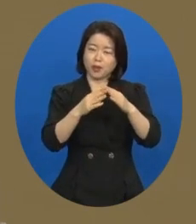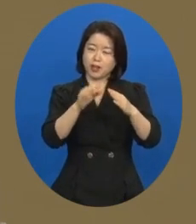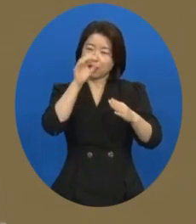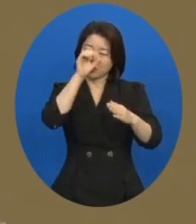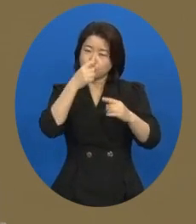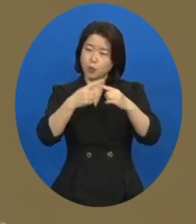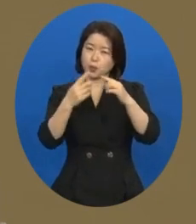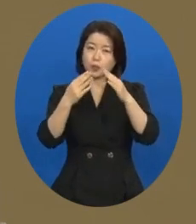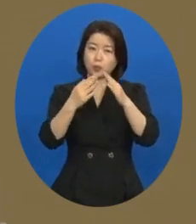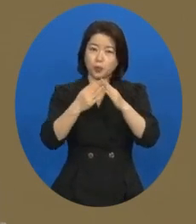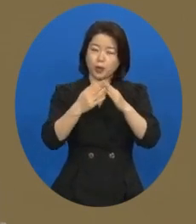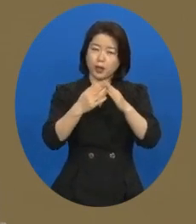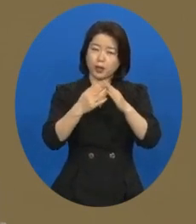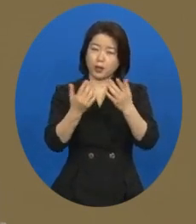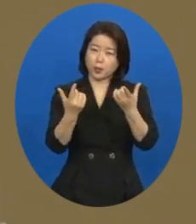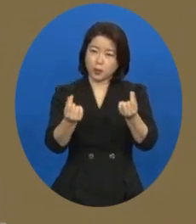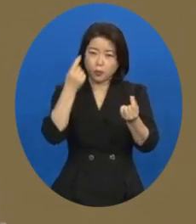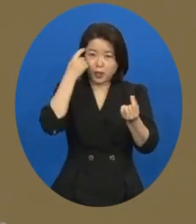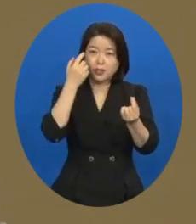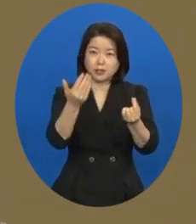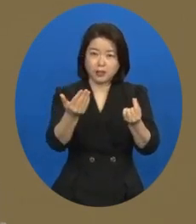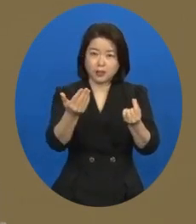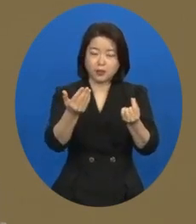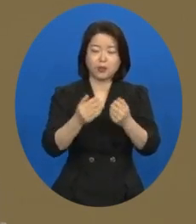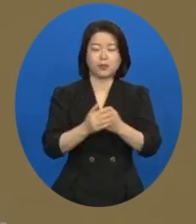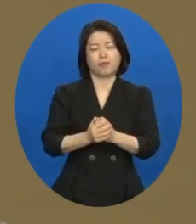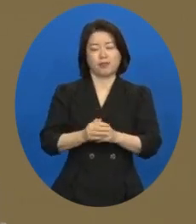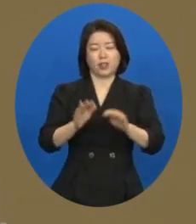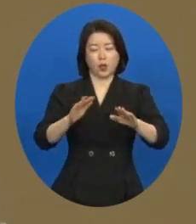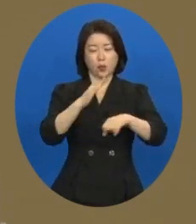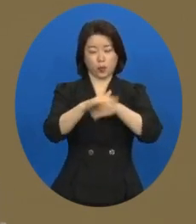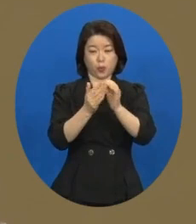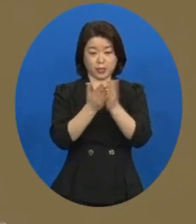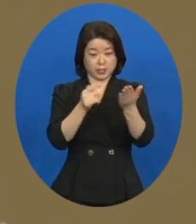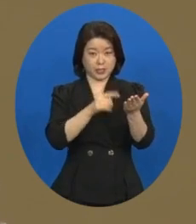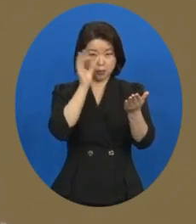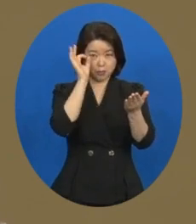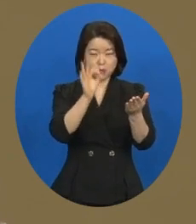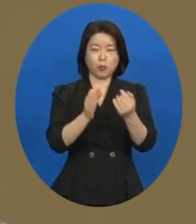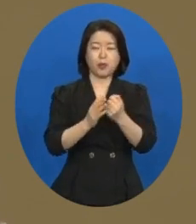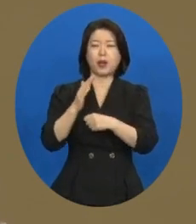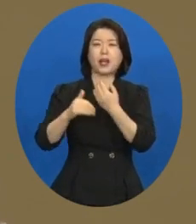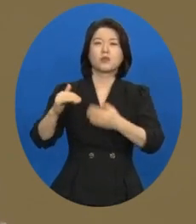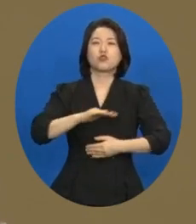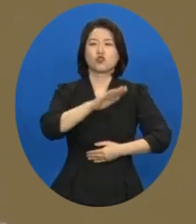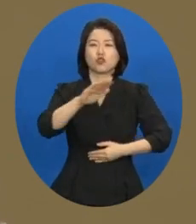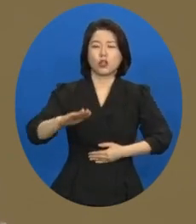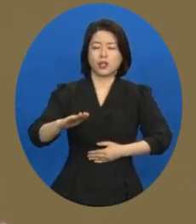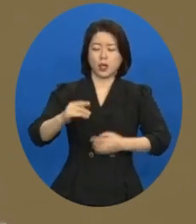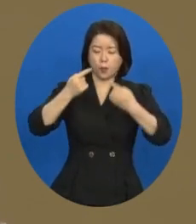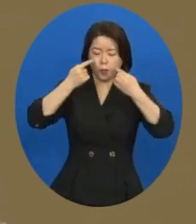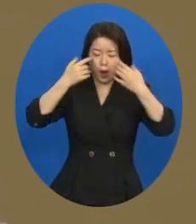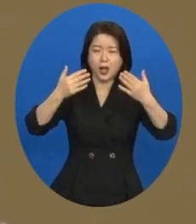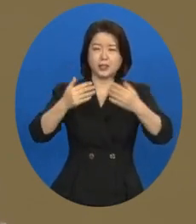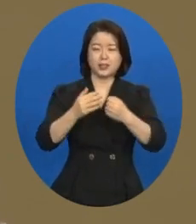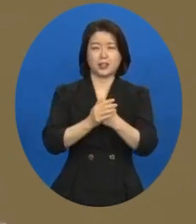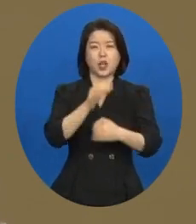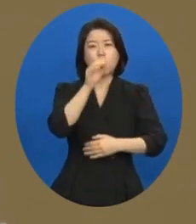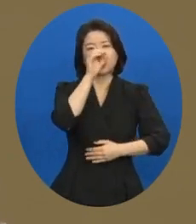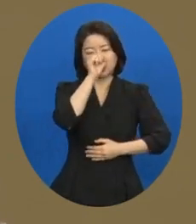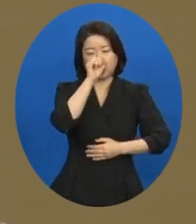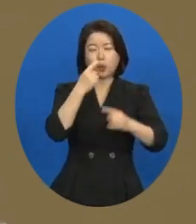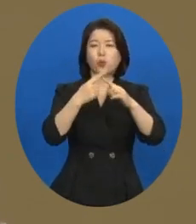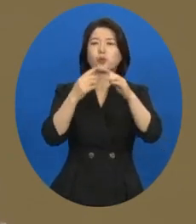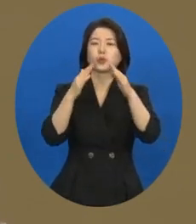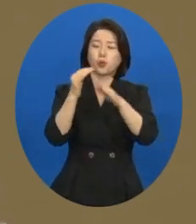교회일 거라는 생각이 들지만, 오늘 성경에서 하나님께서 우리에게 아주 명확하게 좋은